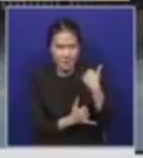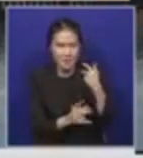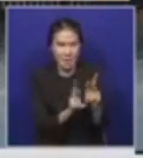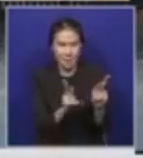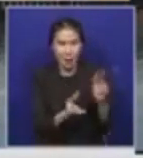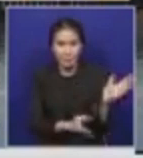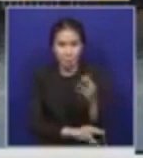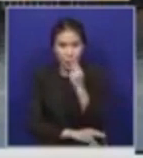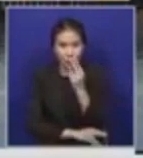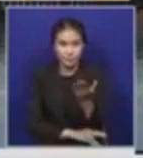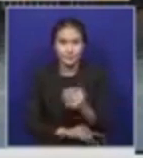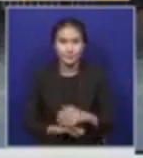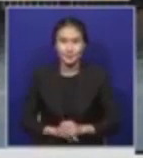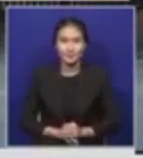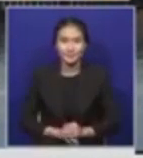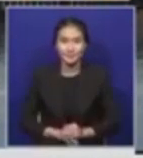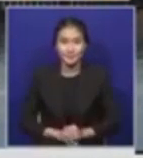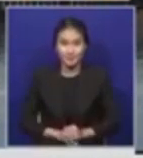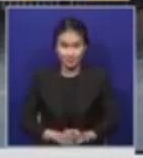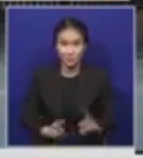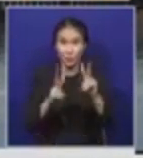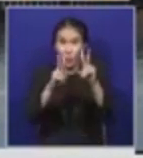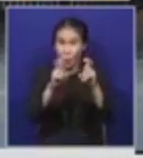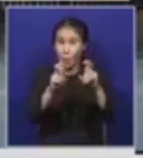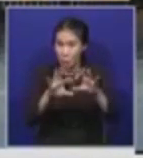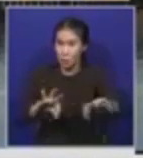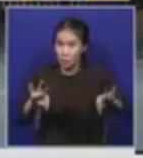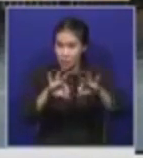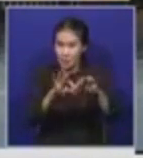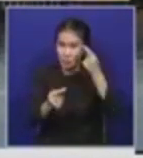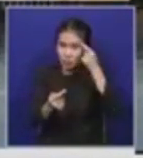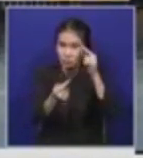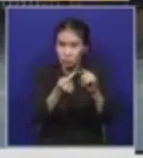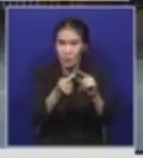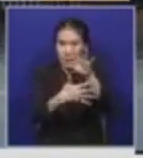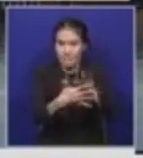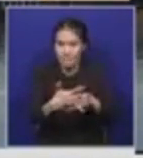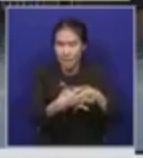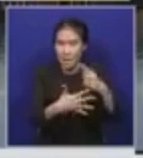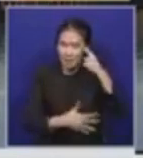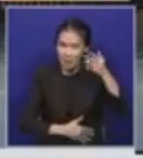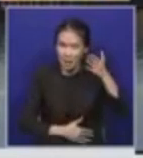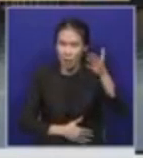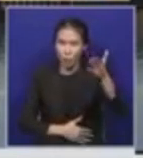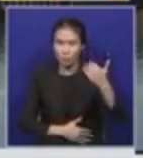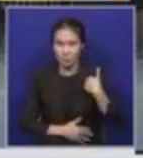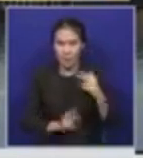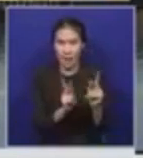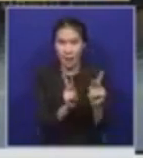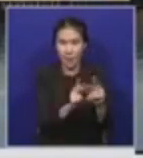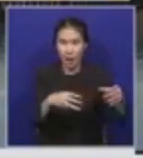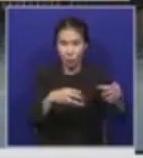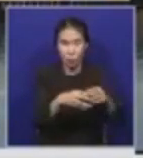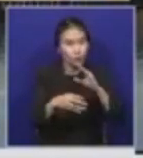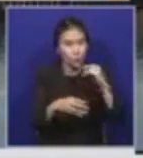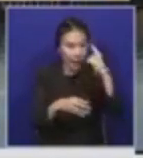ข้ามไปเลยครับไฟสดครับประเด็นนี้ครับท่านประธานครับจุดสำคัญในทางนโยบายที่คณะกรรมการหรือว่าคนที่มีอ